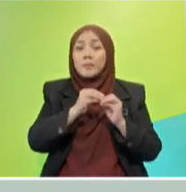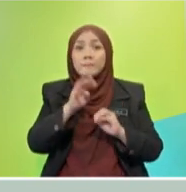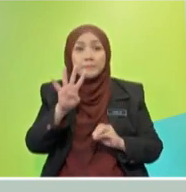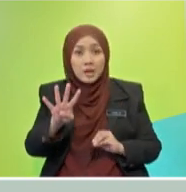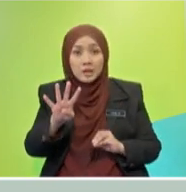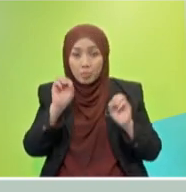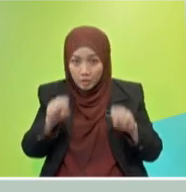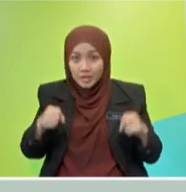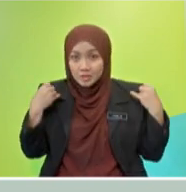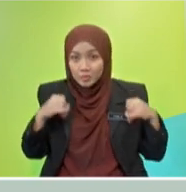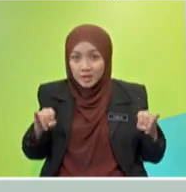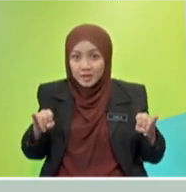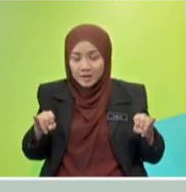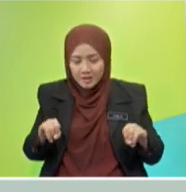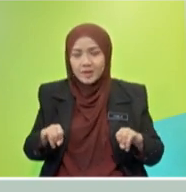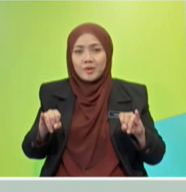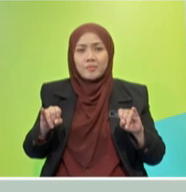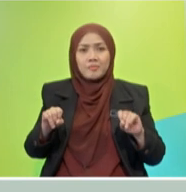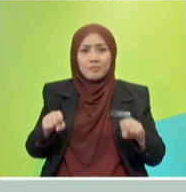boleh dijual pasti